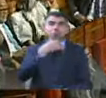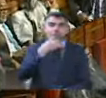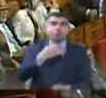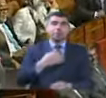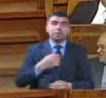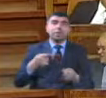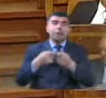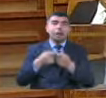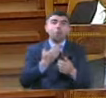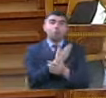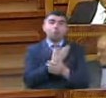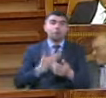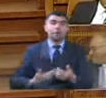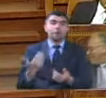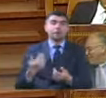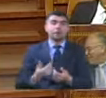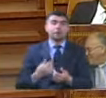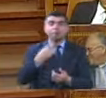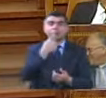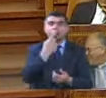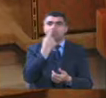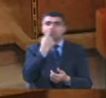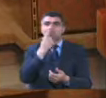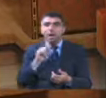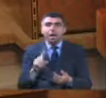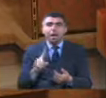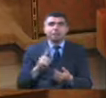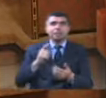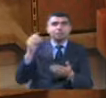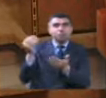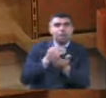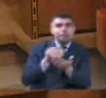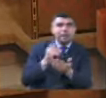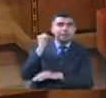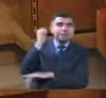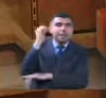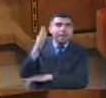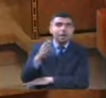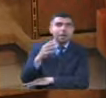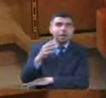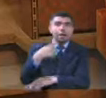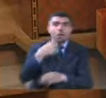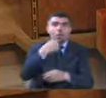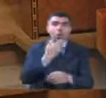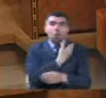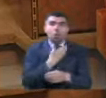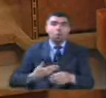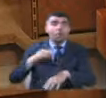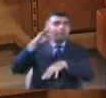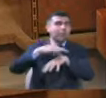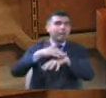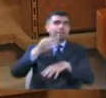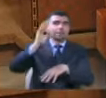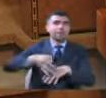وأما حكومة لا تريد أن تسترجع ضرائبها هذه حكومة خصها تمشي للكومة هذه